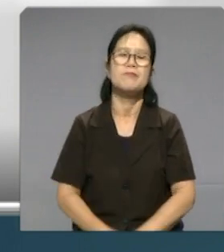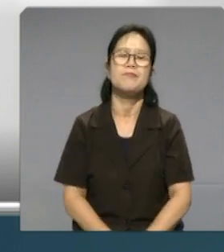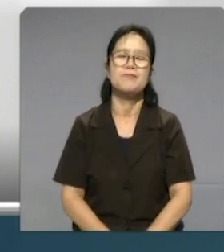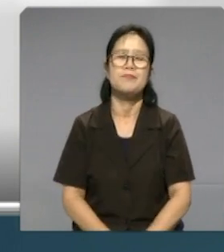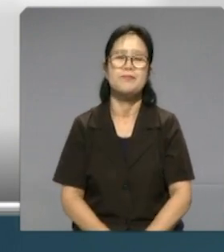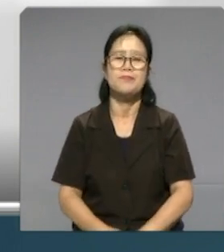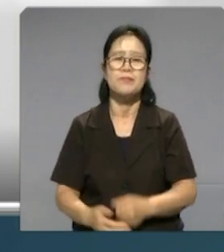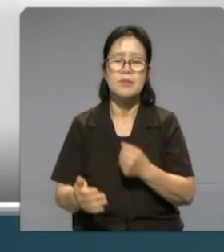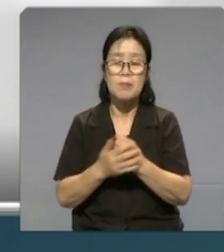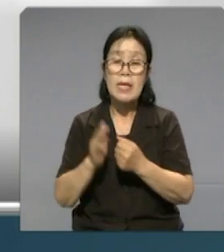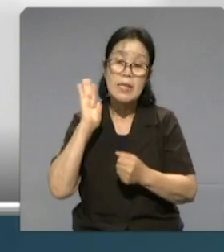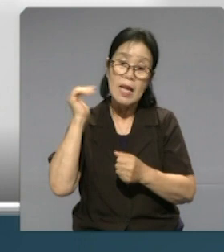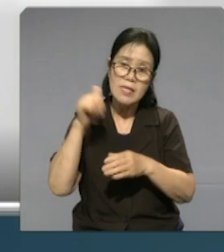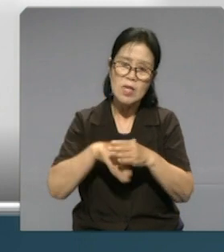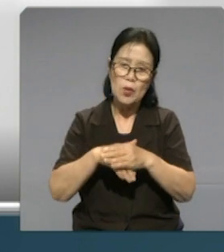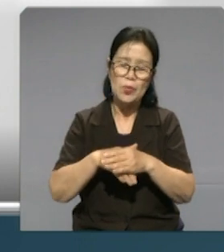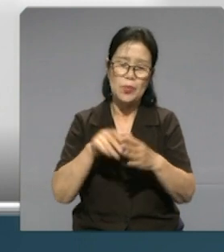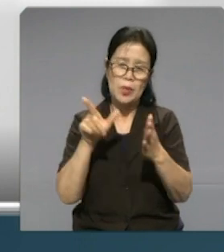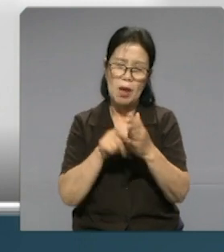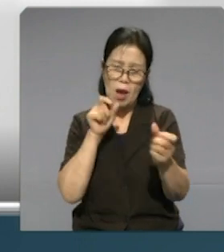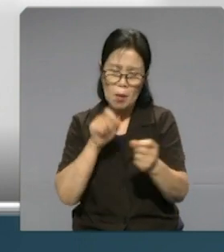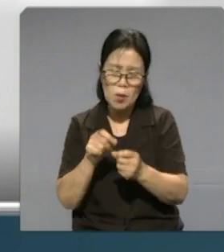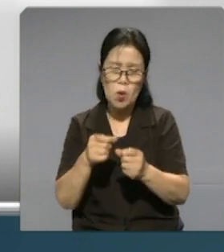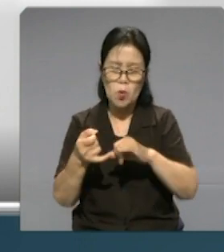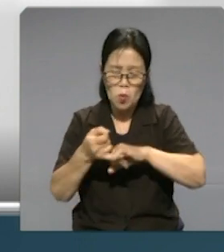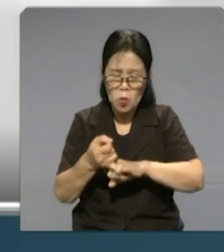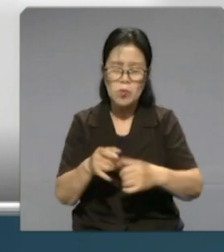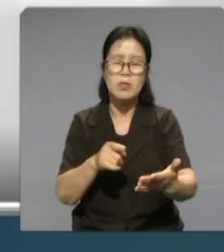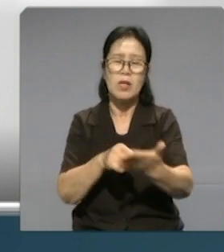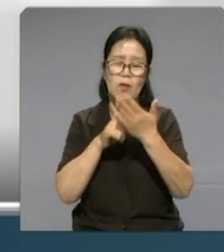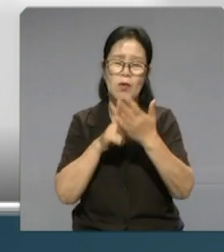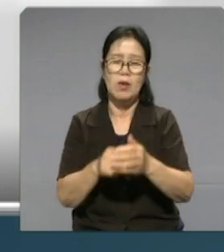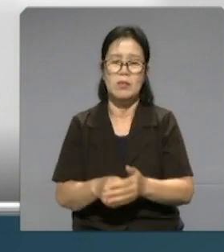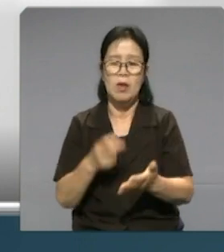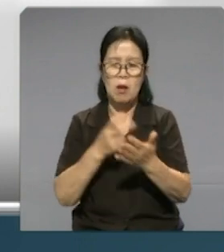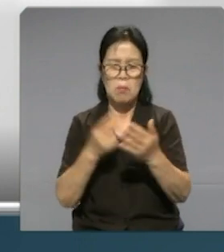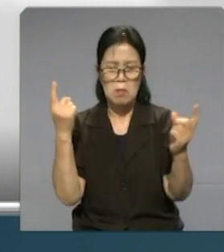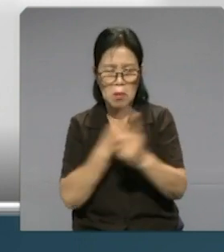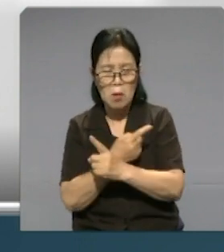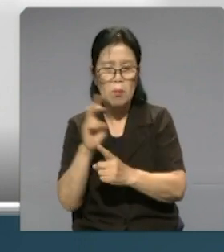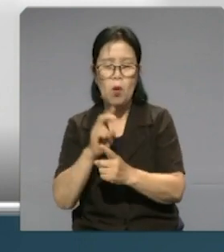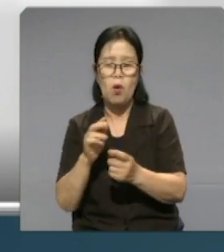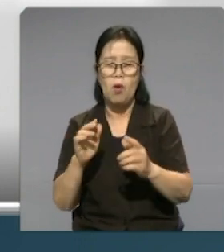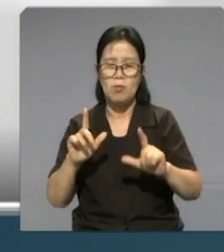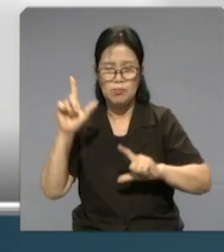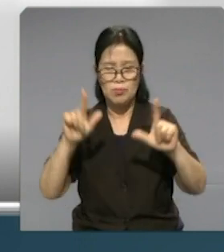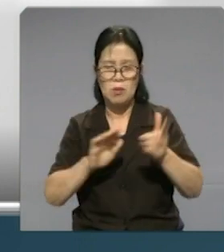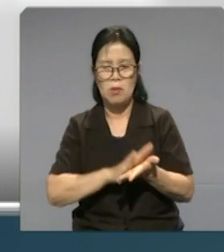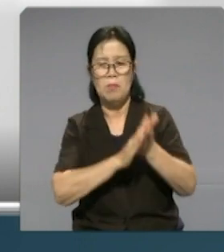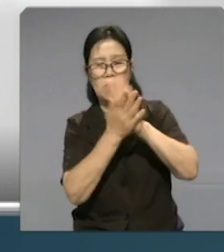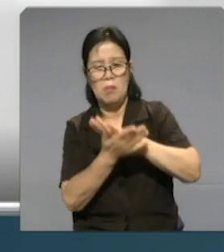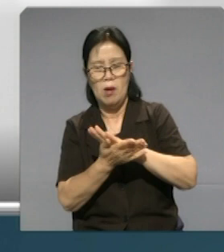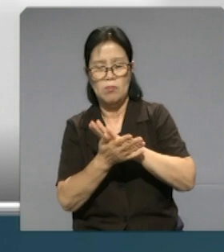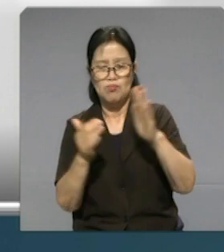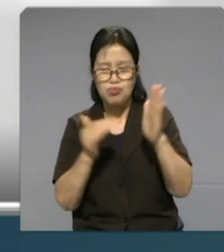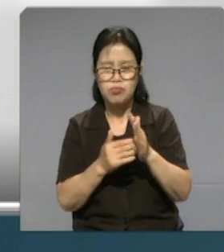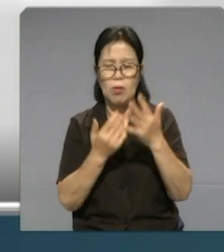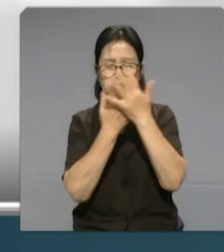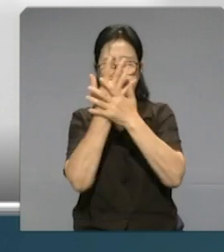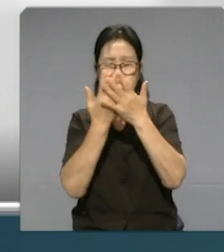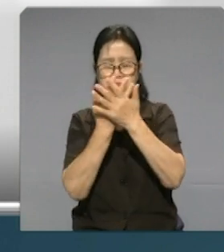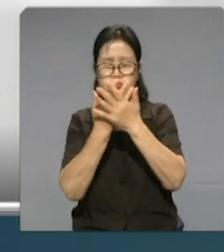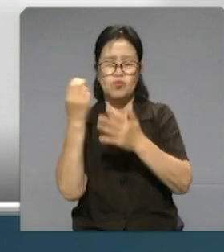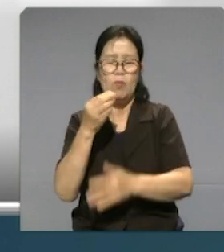그러다 대선철이 오면 약방의 감초처럼 꺼내 국면 전환용으로 삼았다 지지부진, 또 묵혀둔